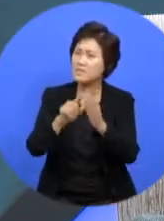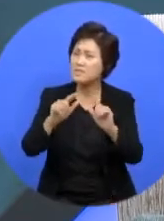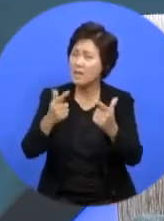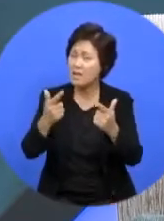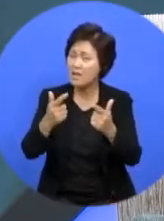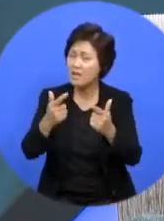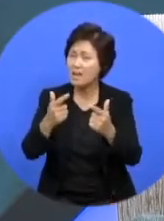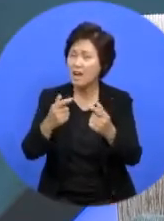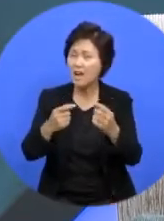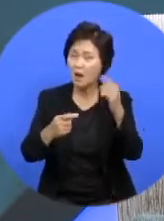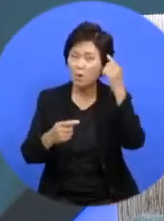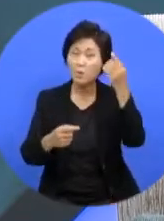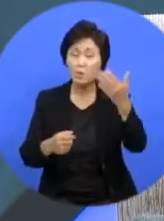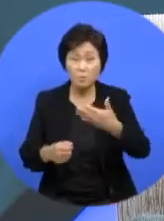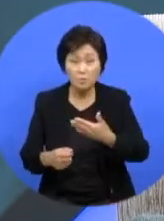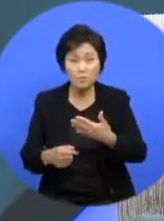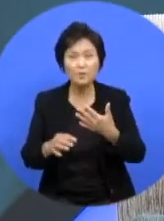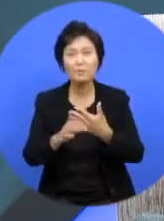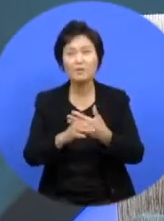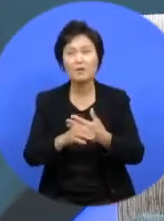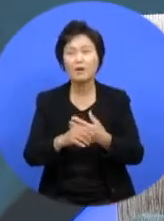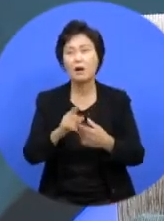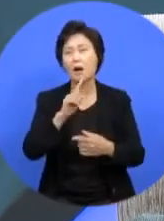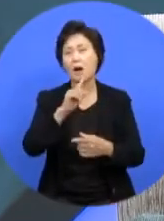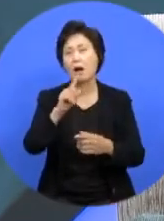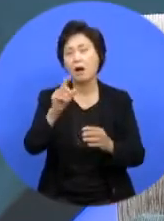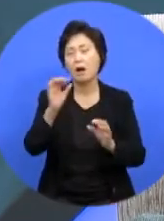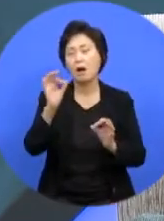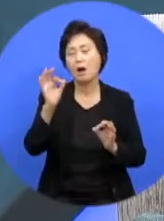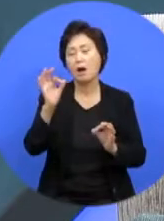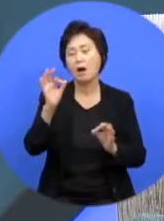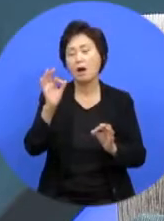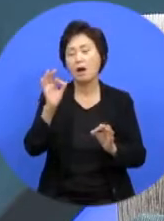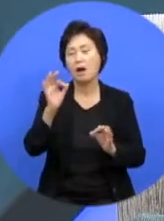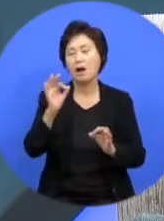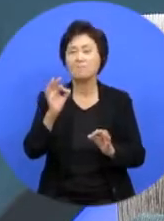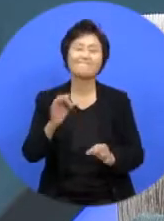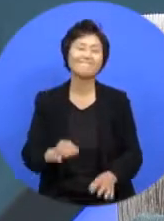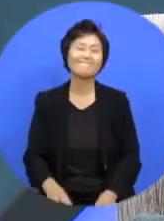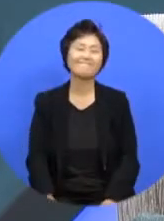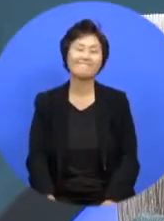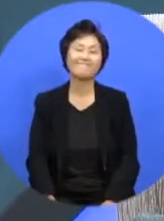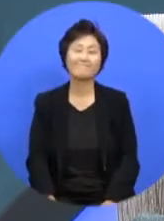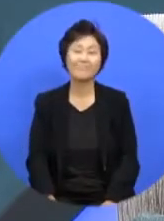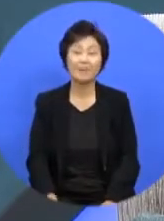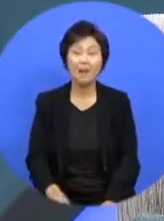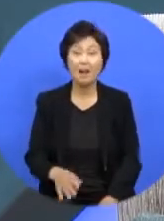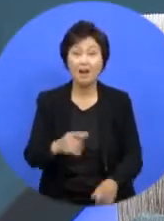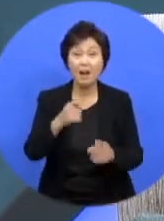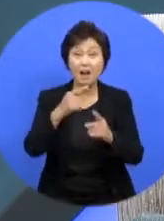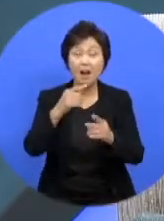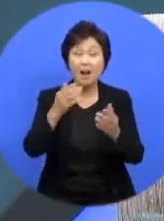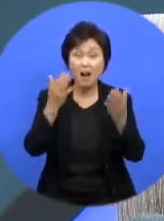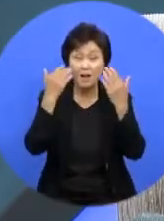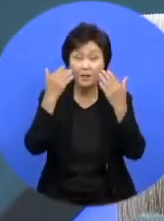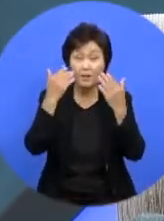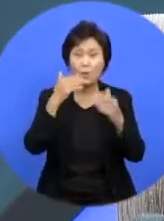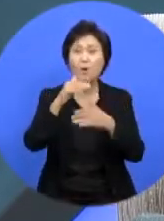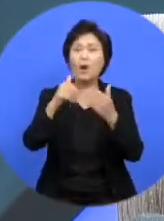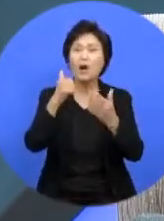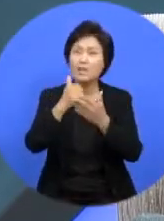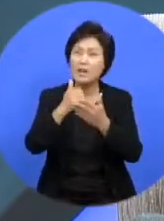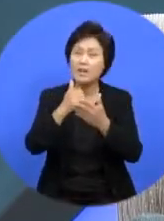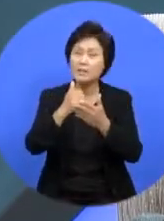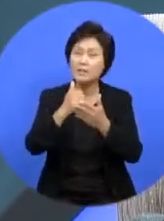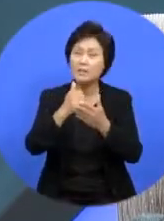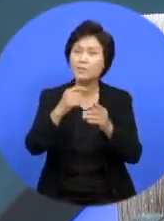받았을 때 뭐라 그래요? 할 말이 없더라고요. 이렇게 왜 안 믿지 나는? 왜 다 이렇게 옳고 좋다라는 걸 느끼고 있으면서도 왜 나는